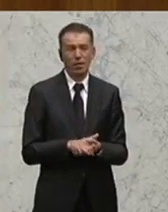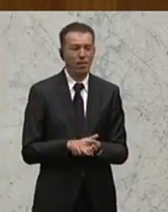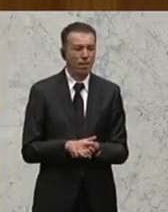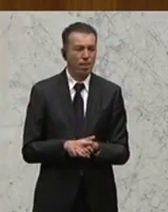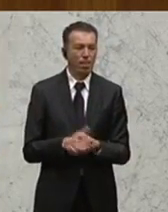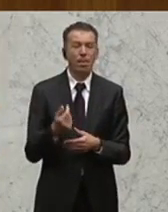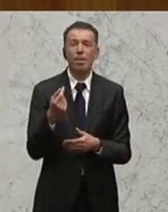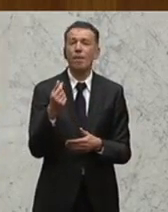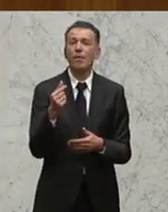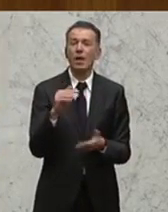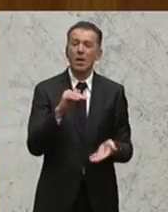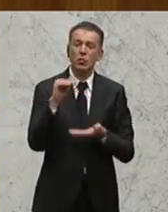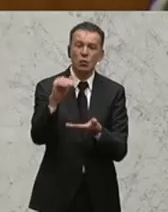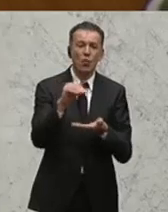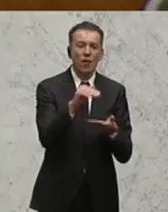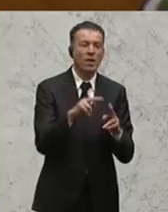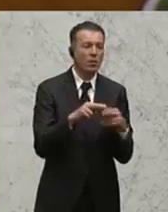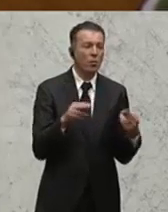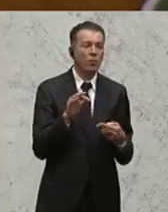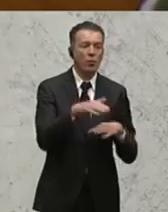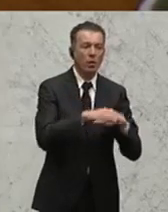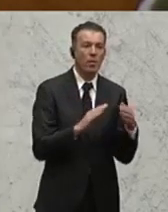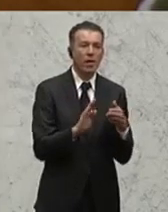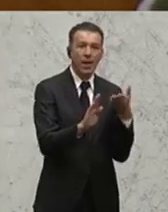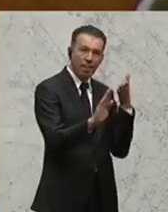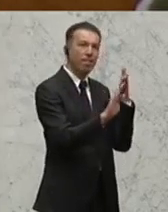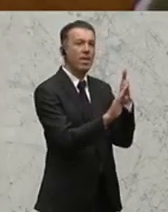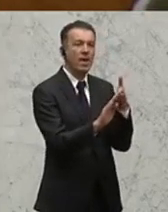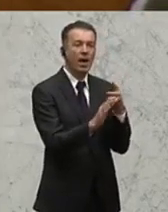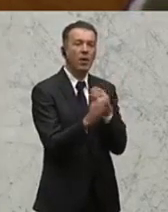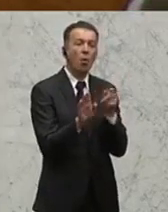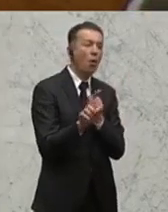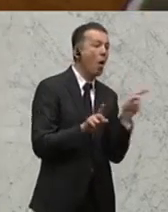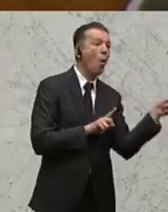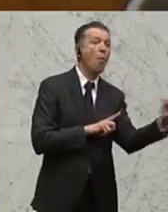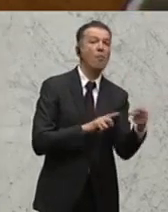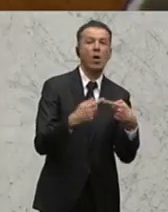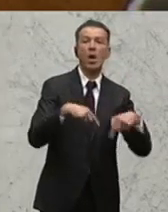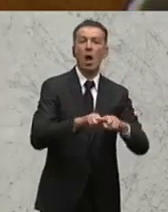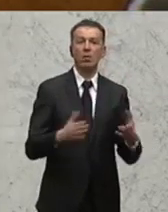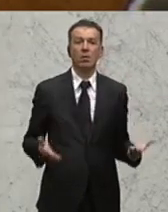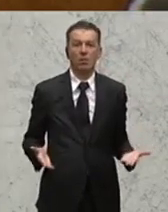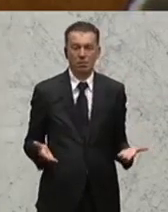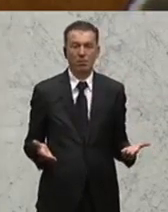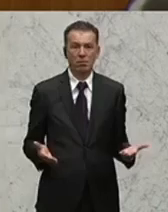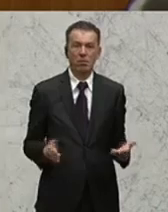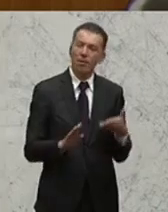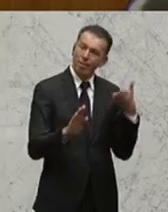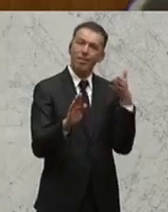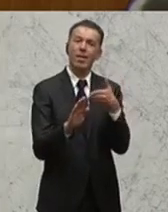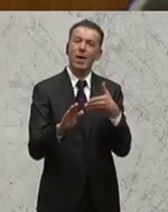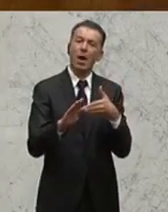Vielleicht wäre es auch möglich, die Finanzzuweisungen des Bundes für die Gemeinden direkt, ohne Umweg über die Länder sozusagen, an die